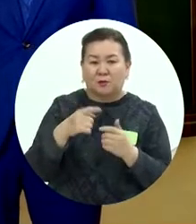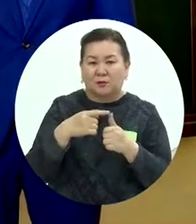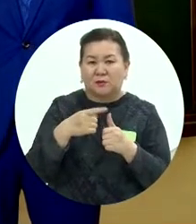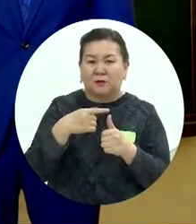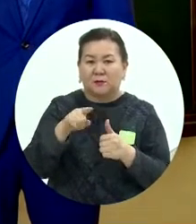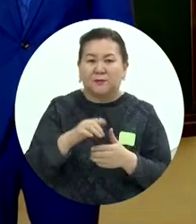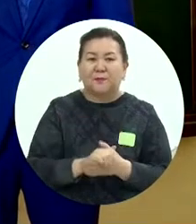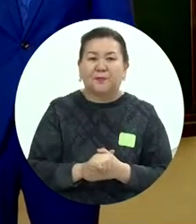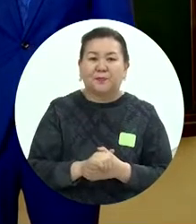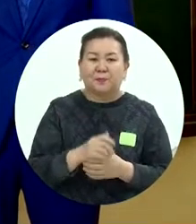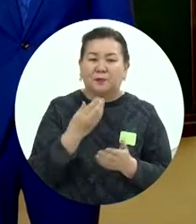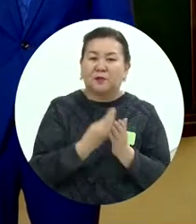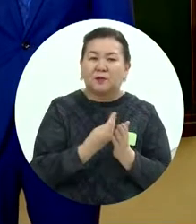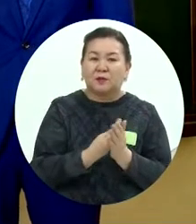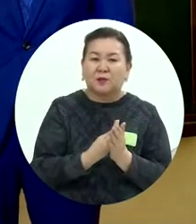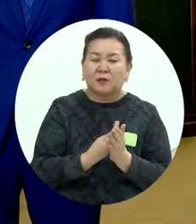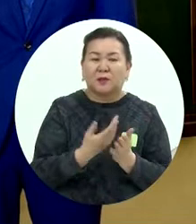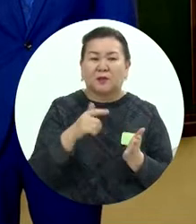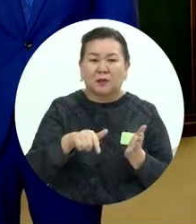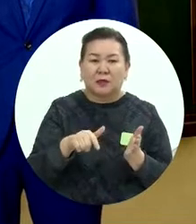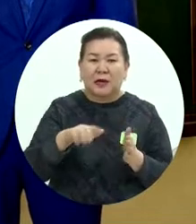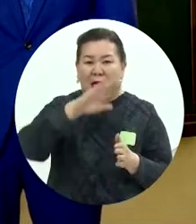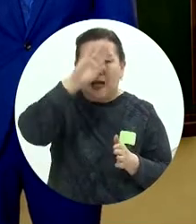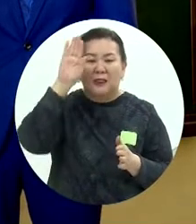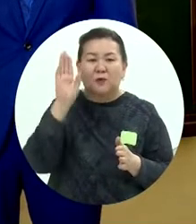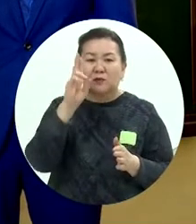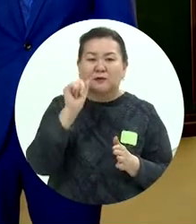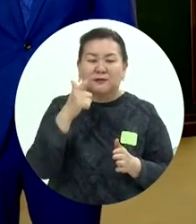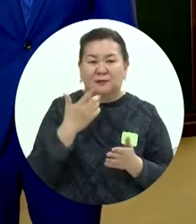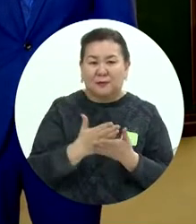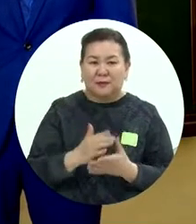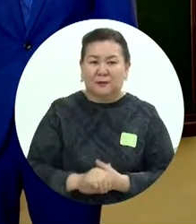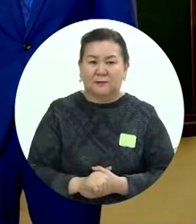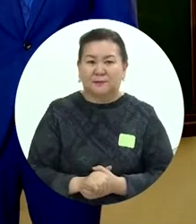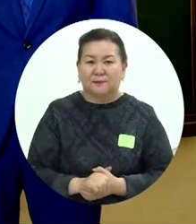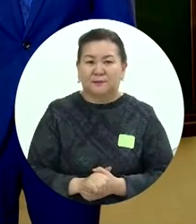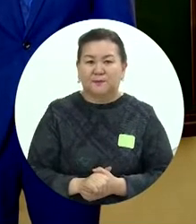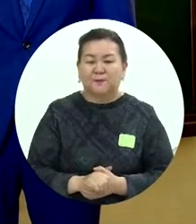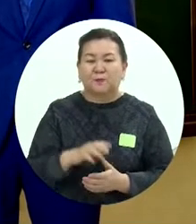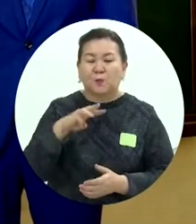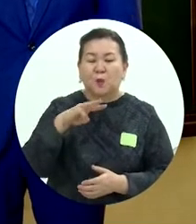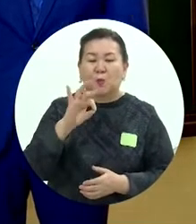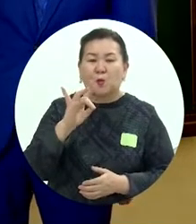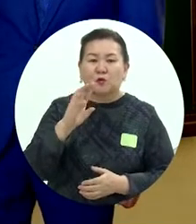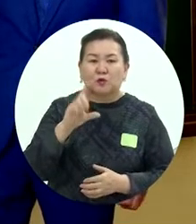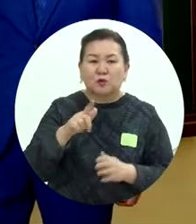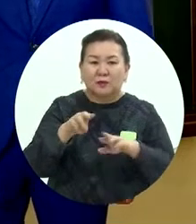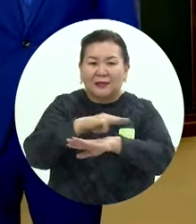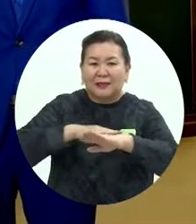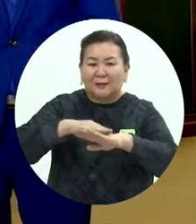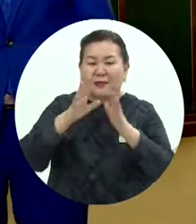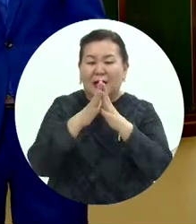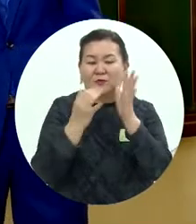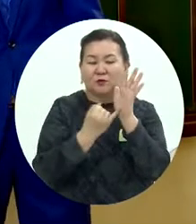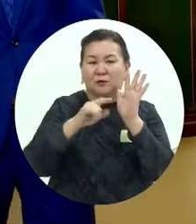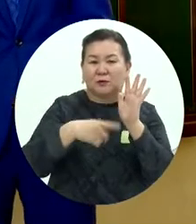байна. Хёнос гэдэг нь өөрөөр хэлэх юм бол грекээр цас мөс гэсэн утгатай үг байна. За мөслөгийн нийт талбай